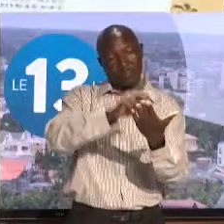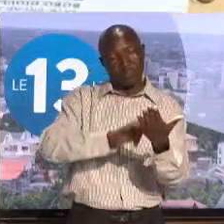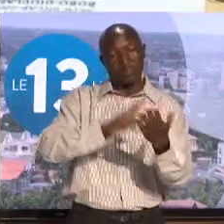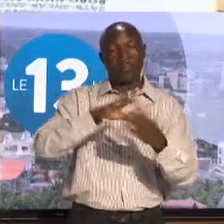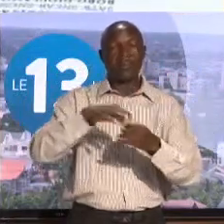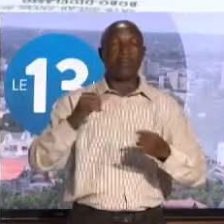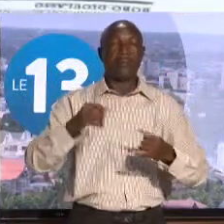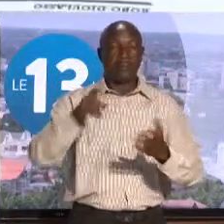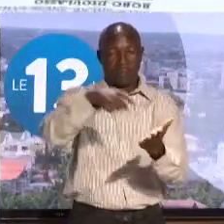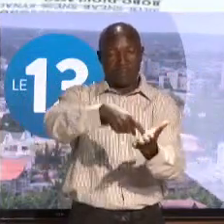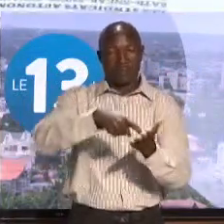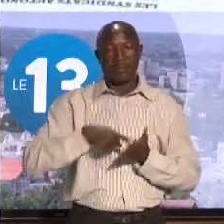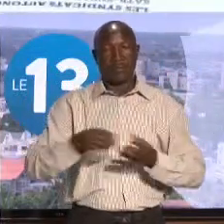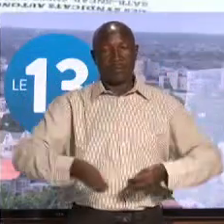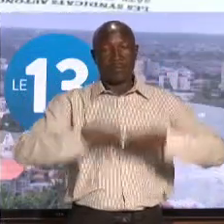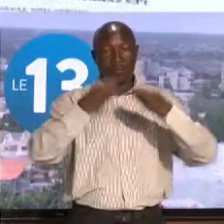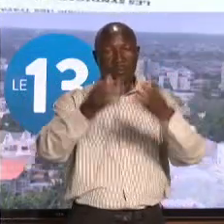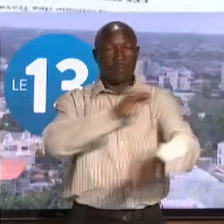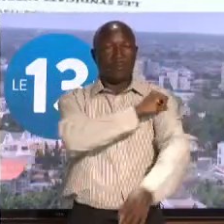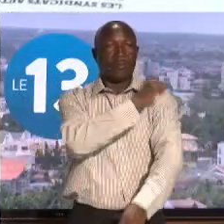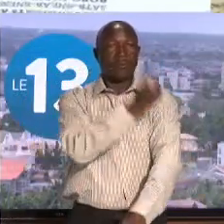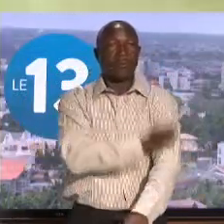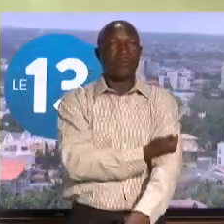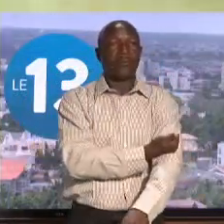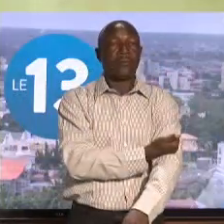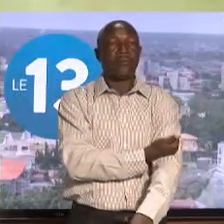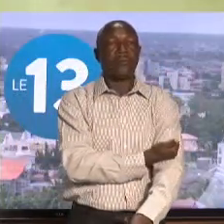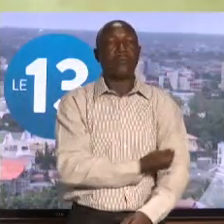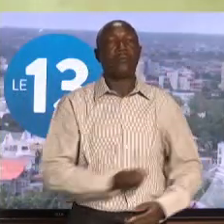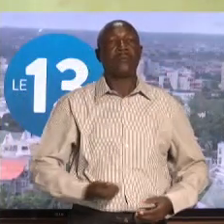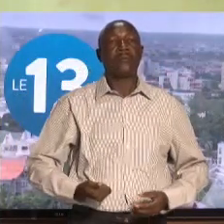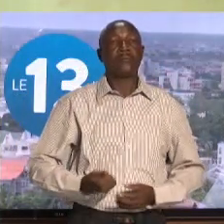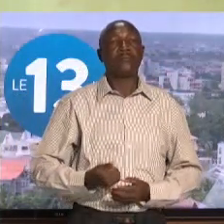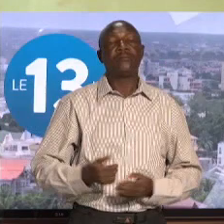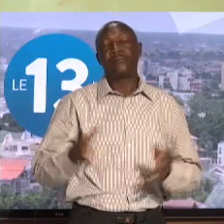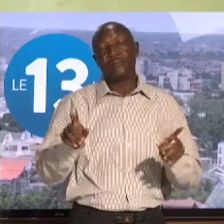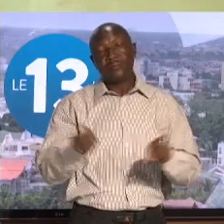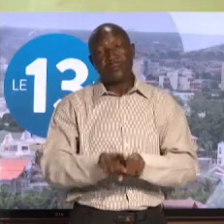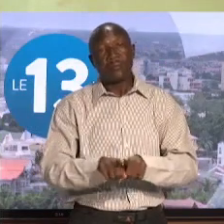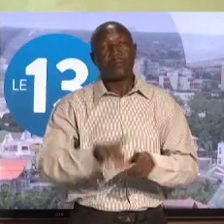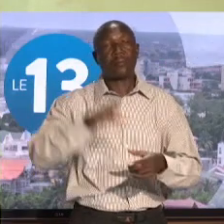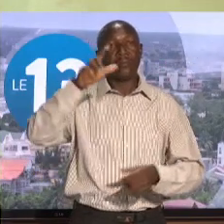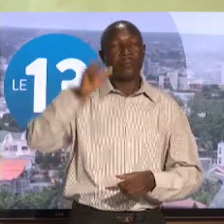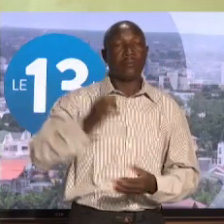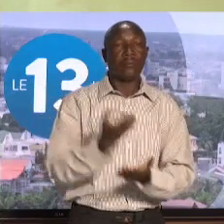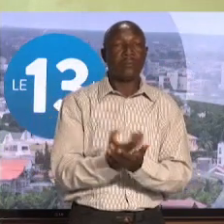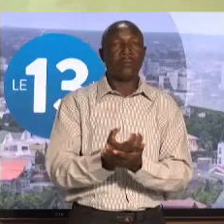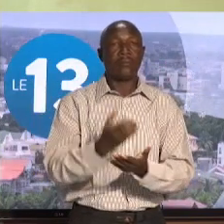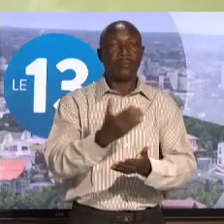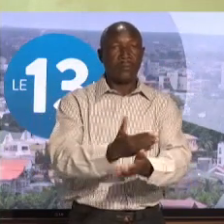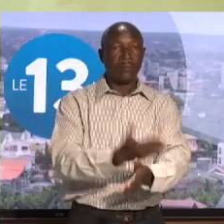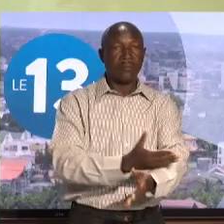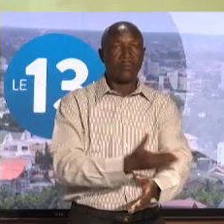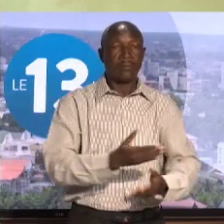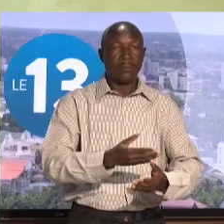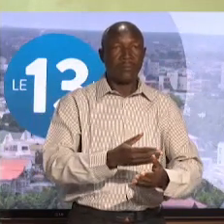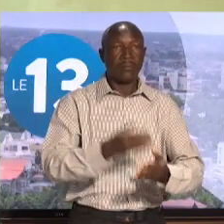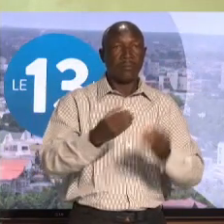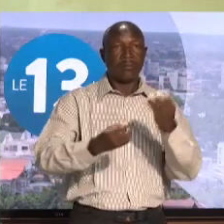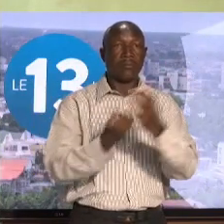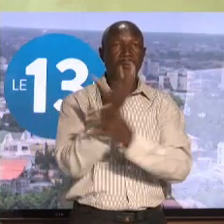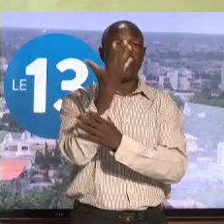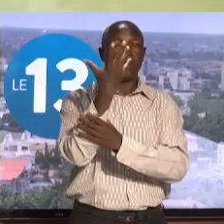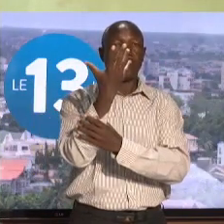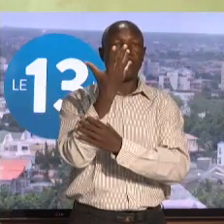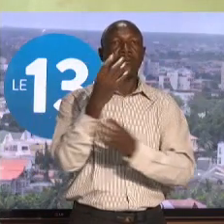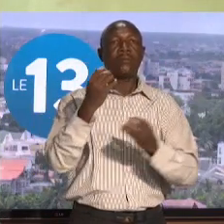revendicative remise aux autorités. Au fur et à mesure que le capital se développe, il y a d'autres problèmes qui surgissent. Aujourd'hui,